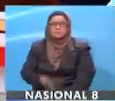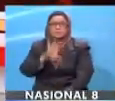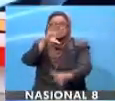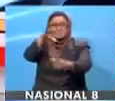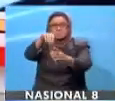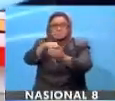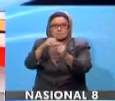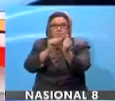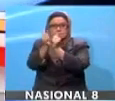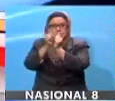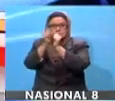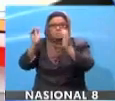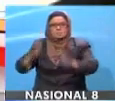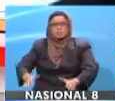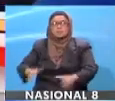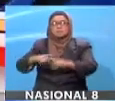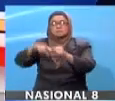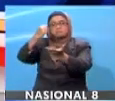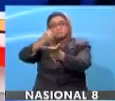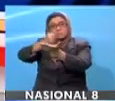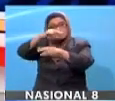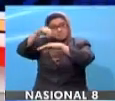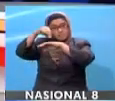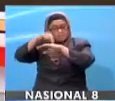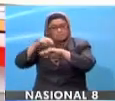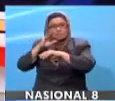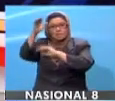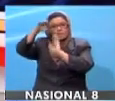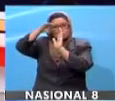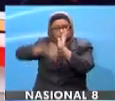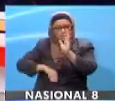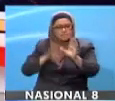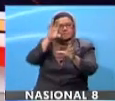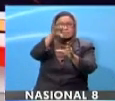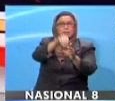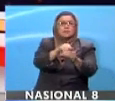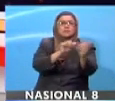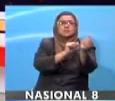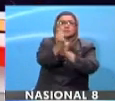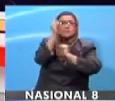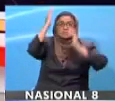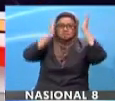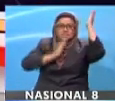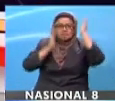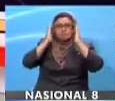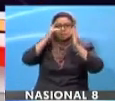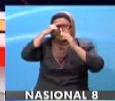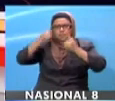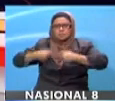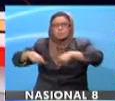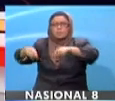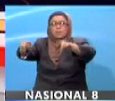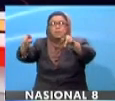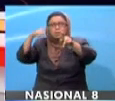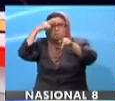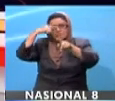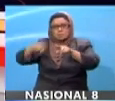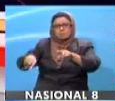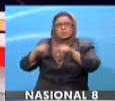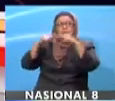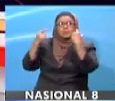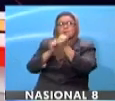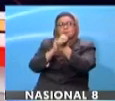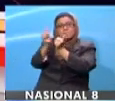Penglibatan atlet berstatus kebangsaan akan dikurangkan pada Temasya Sukan Malaysia Sukma bagi memberi lebih ruang buat atlet pelapis